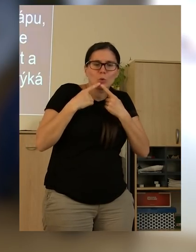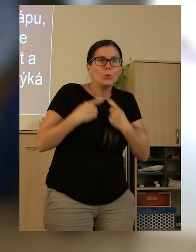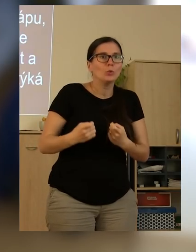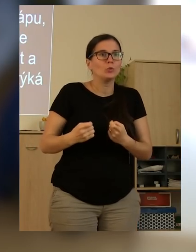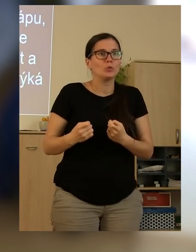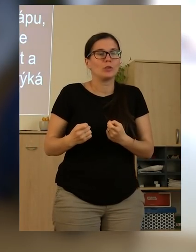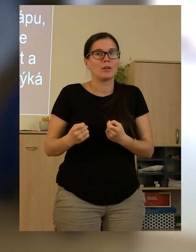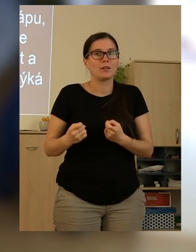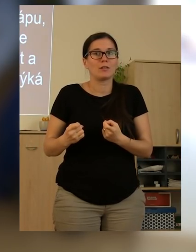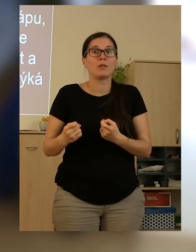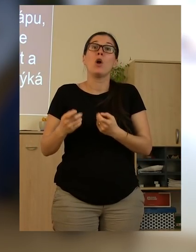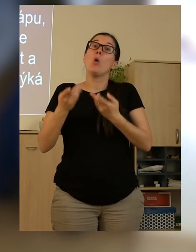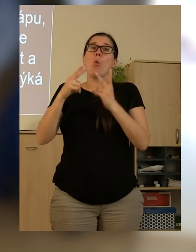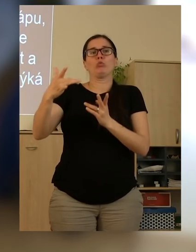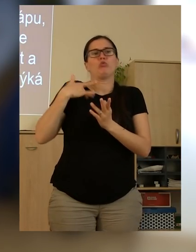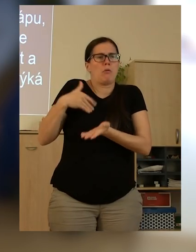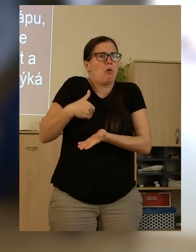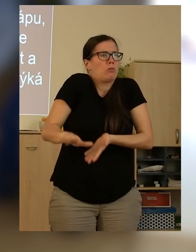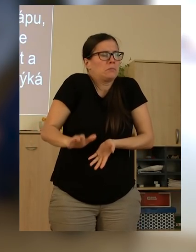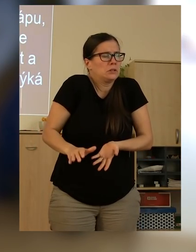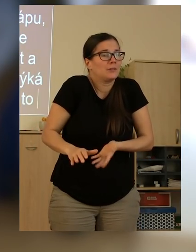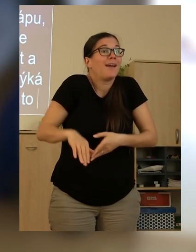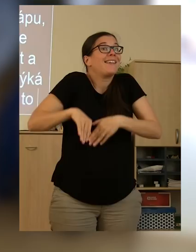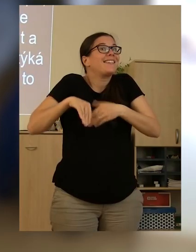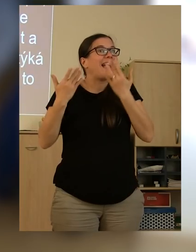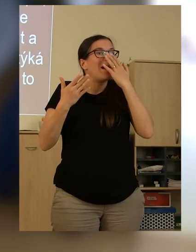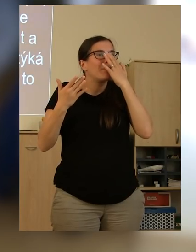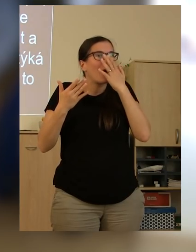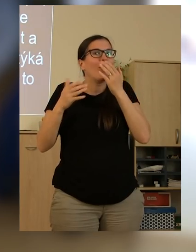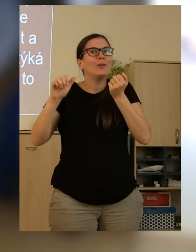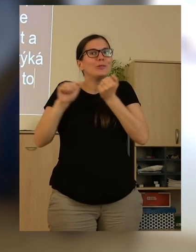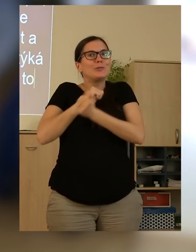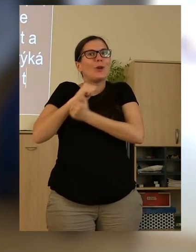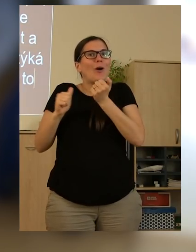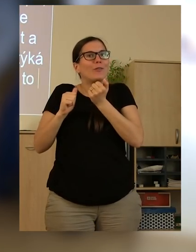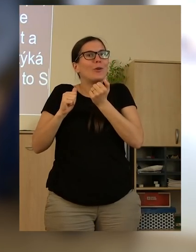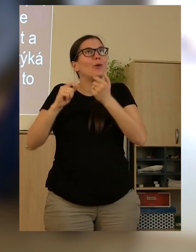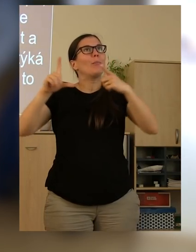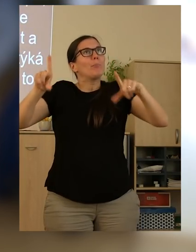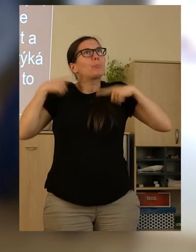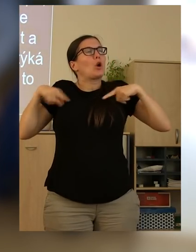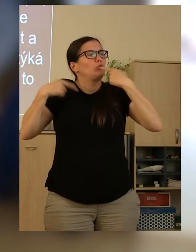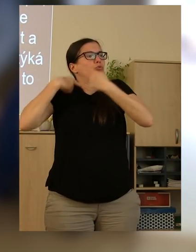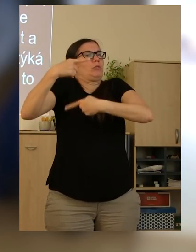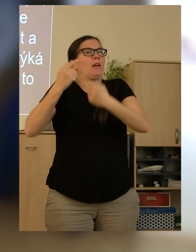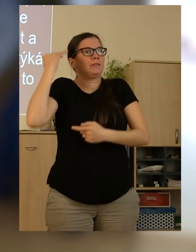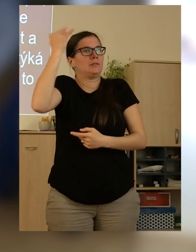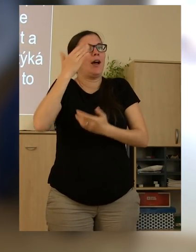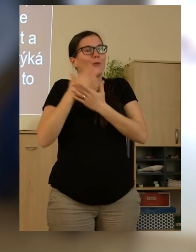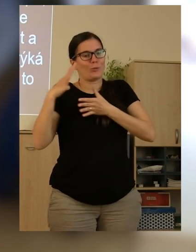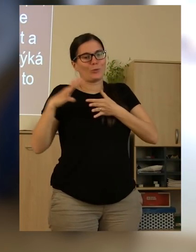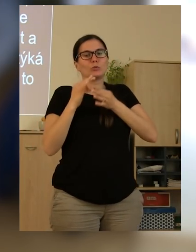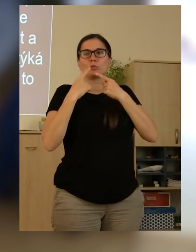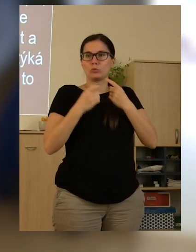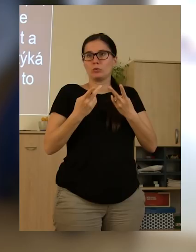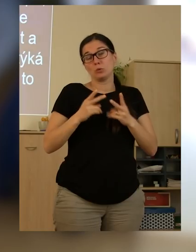to skrečuje, a nebo se vlastně účastní toho procesu, který ho přivede k tomu vnitřnímu. To si